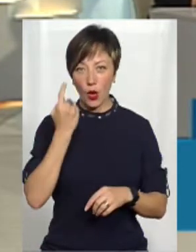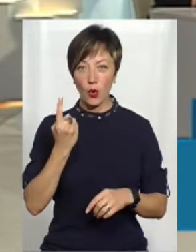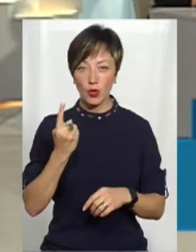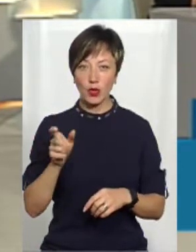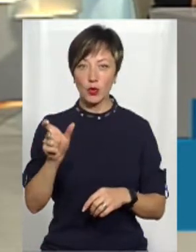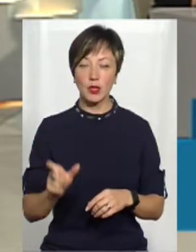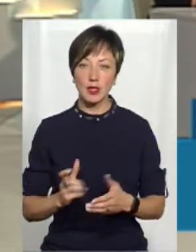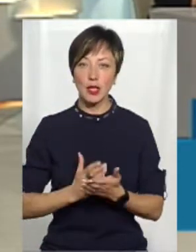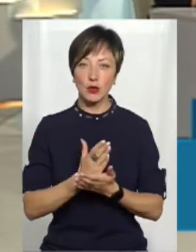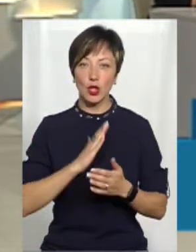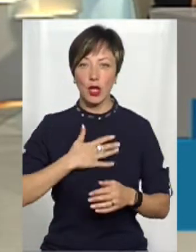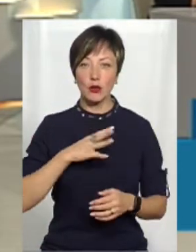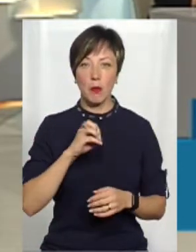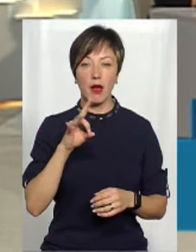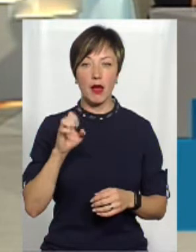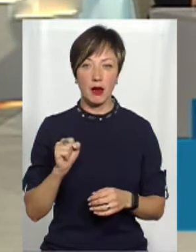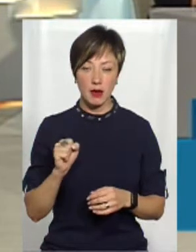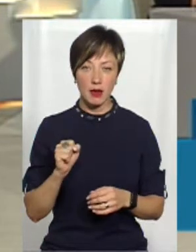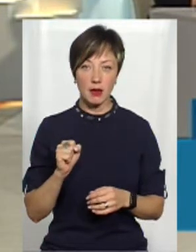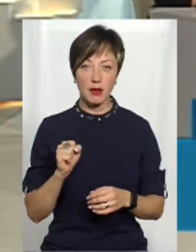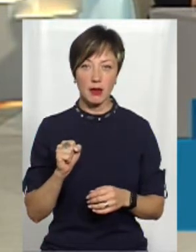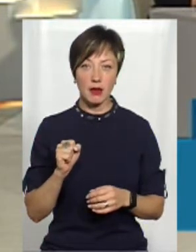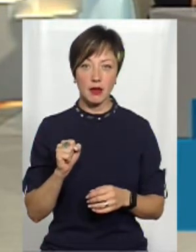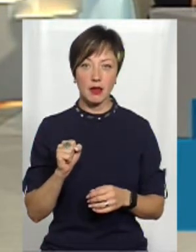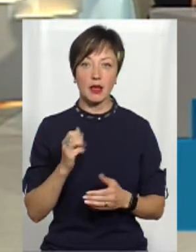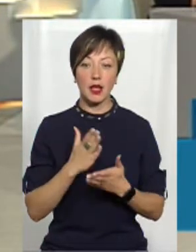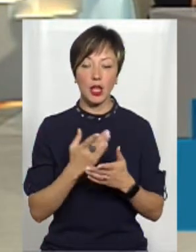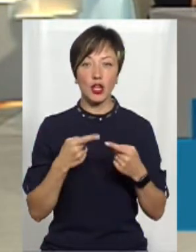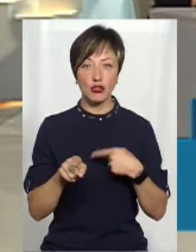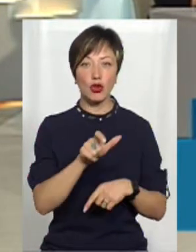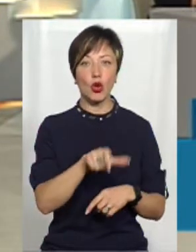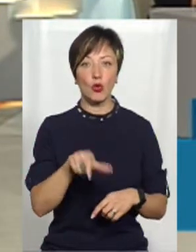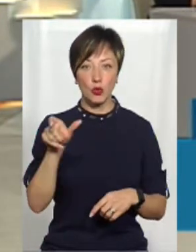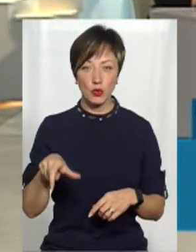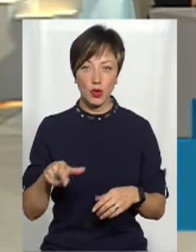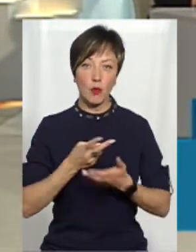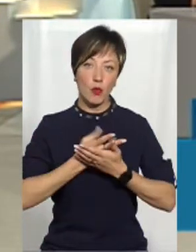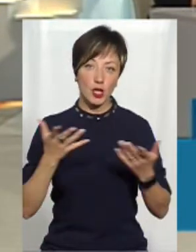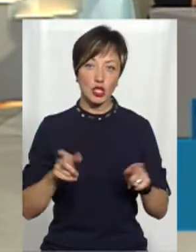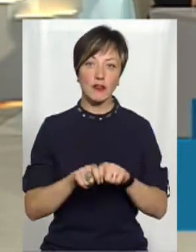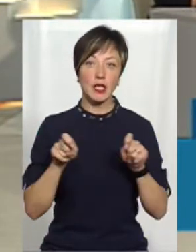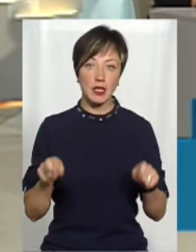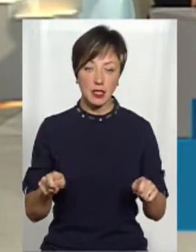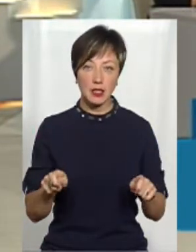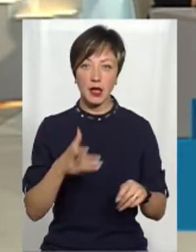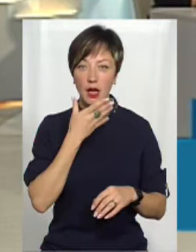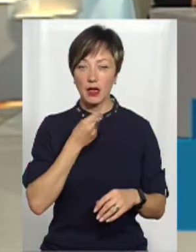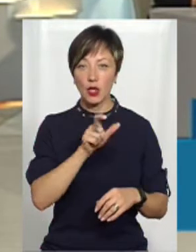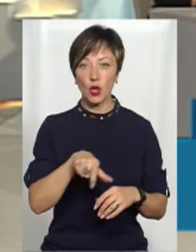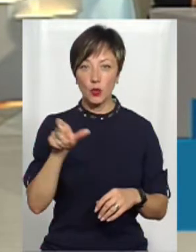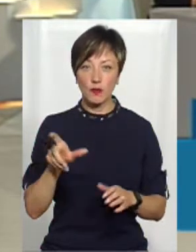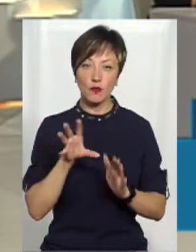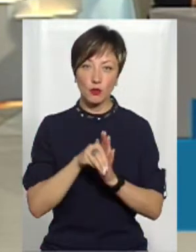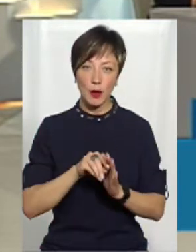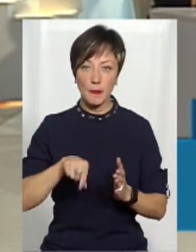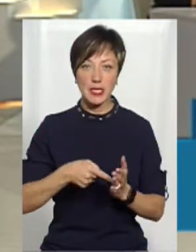заслуги, це наша мера. Не без того, що і інші люди є, також у нас публічні, відкриті, гарні люди, і там